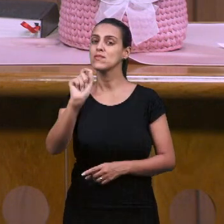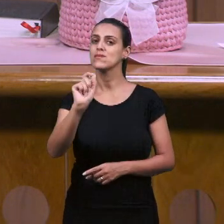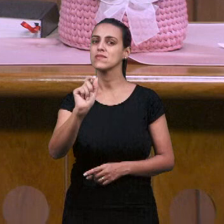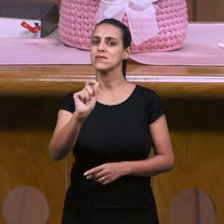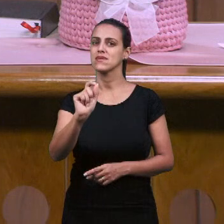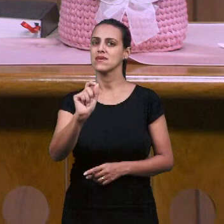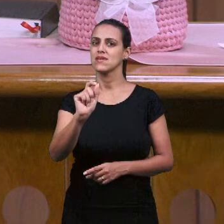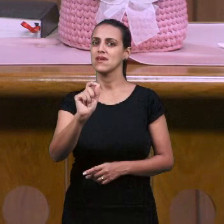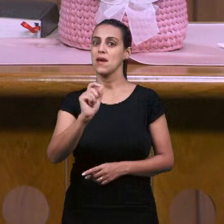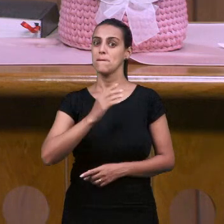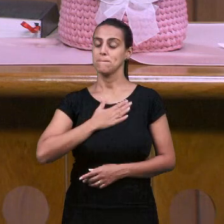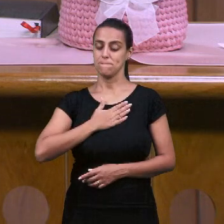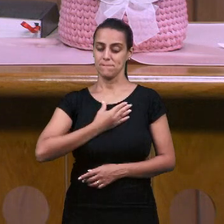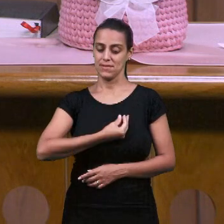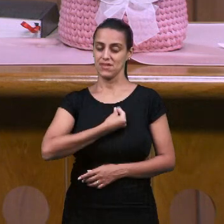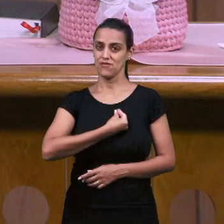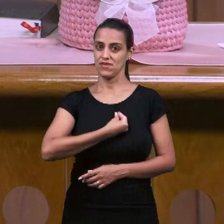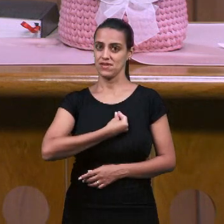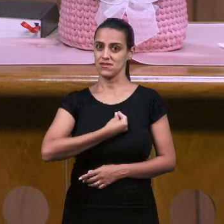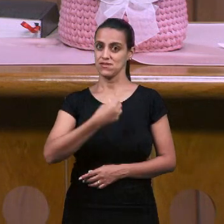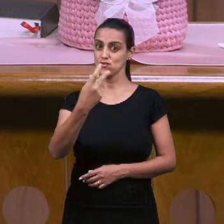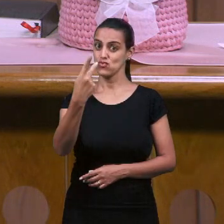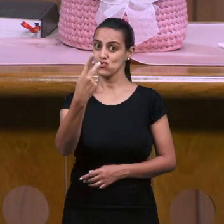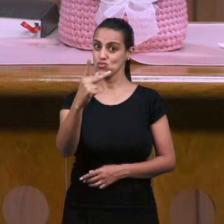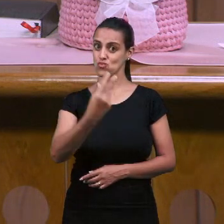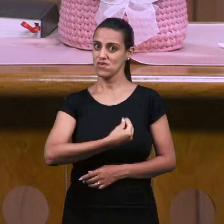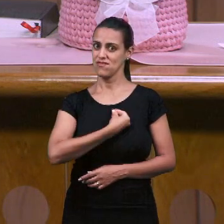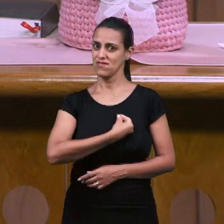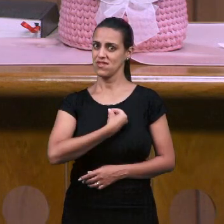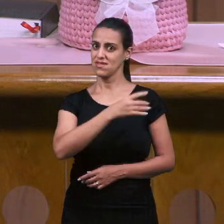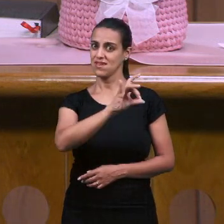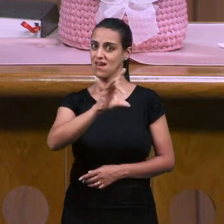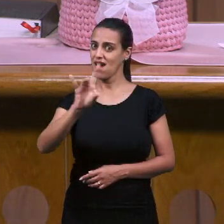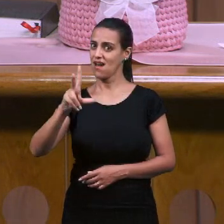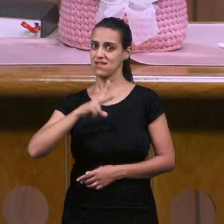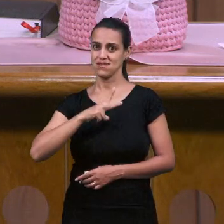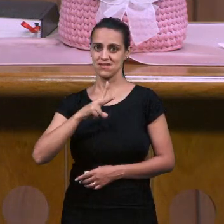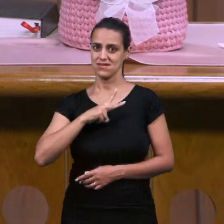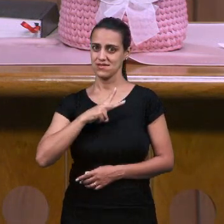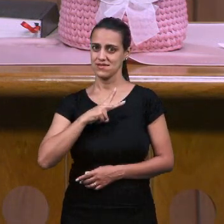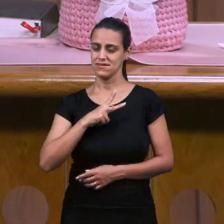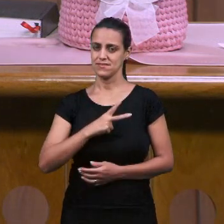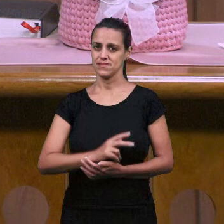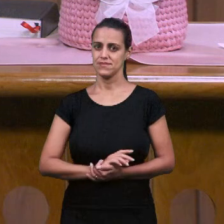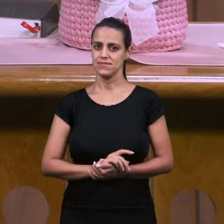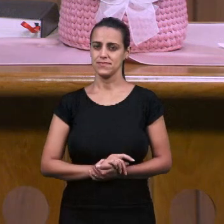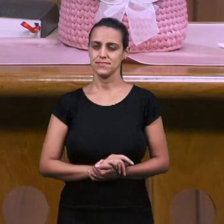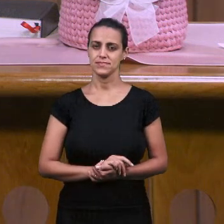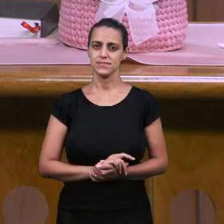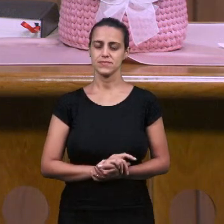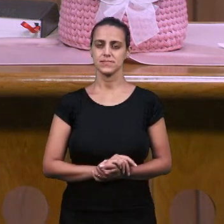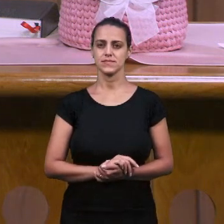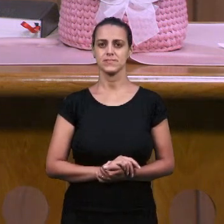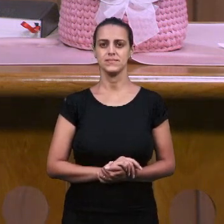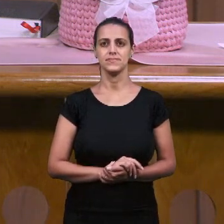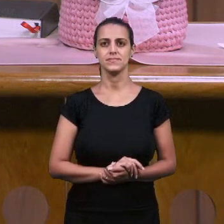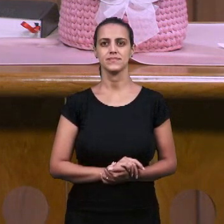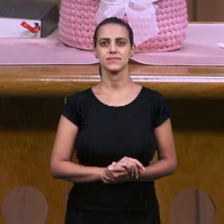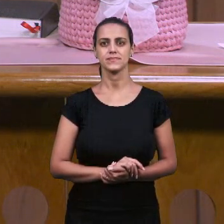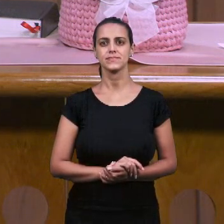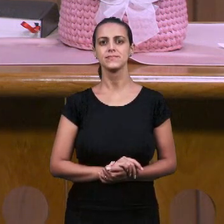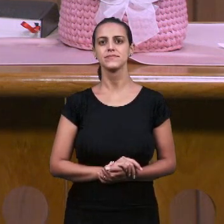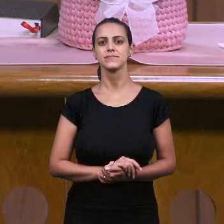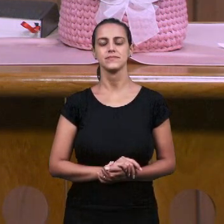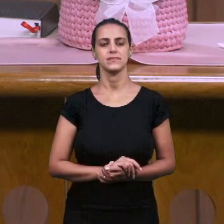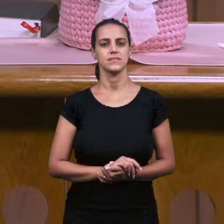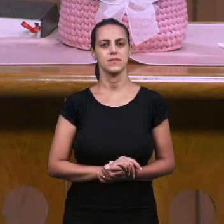à propos de ma vie, de votre vie, de la vie de chacun. Mes bien-aimés, quand nous voyons